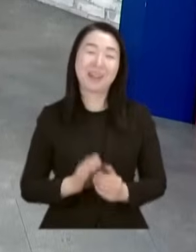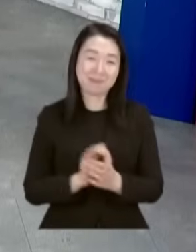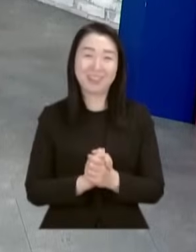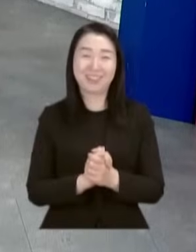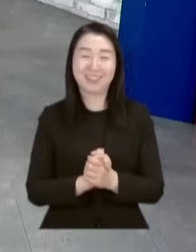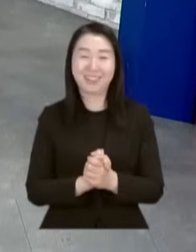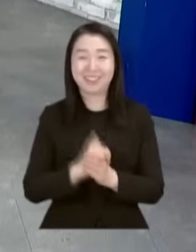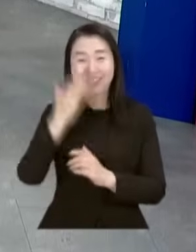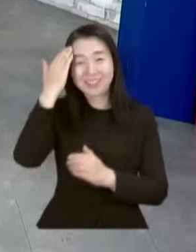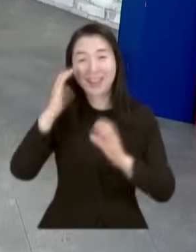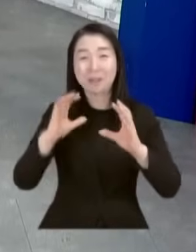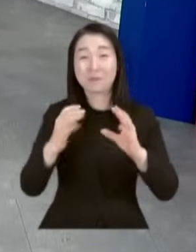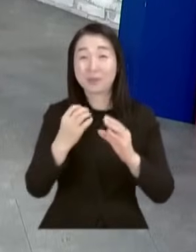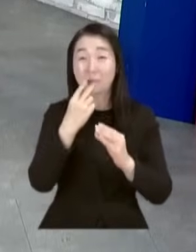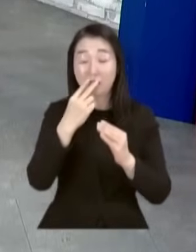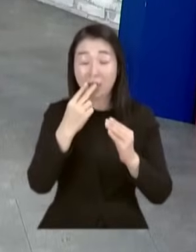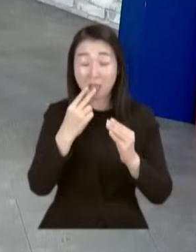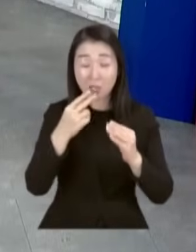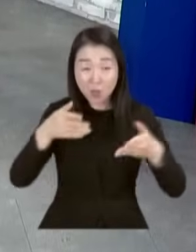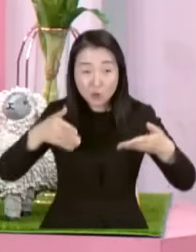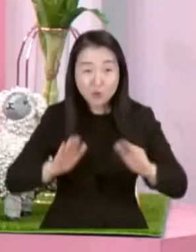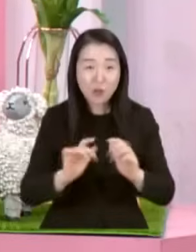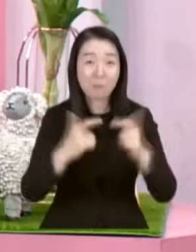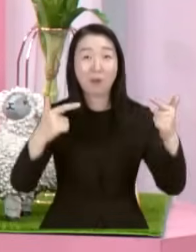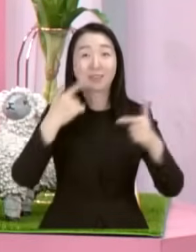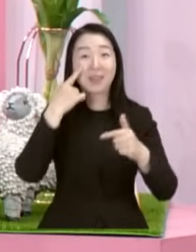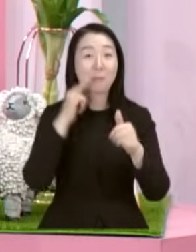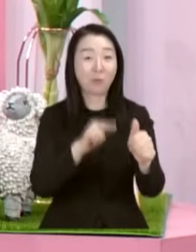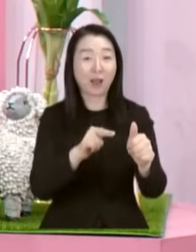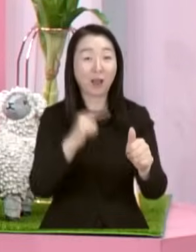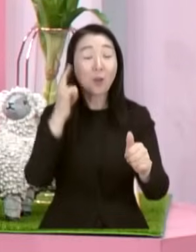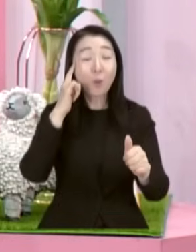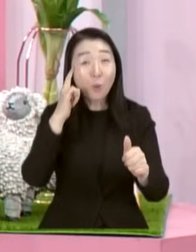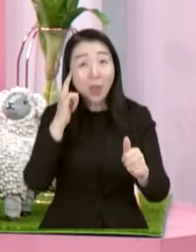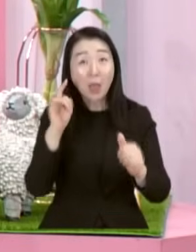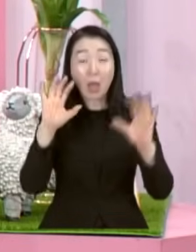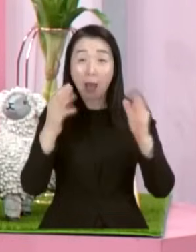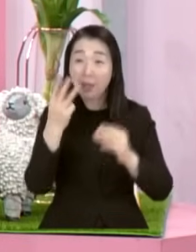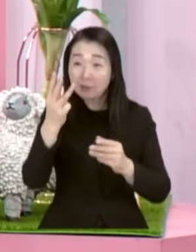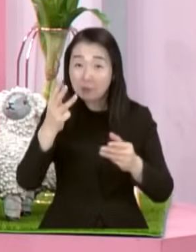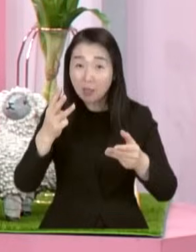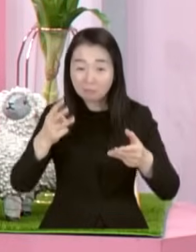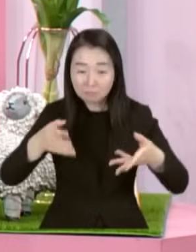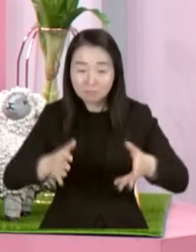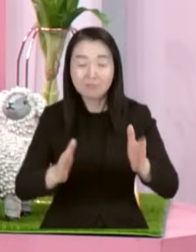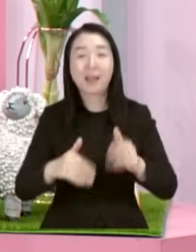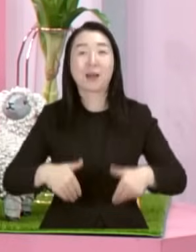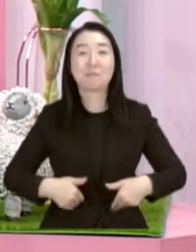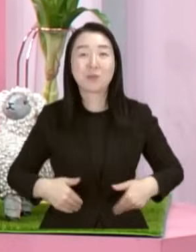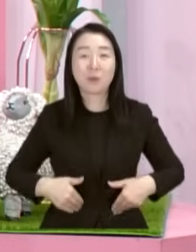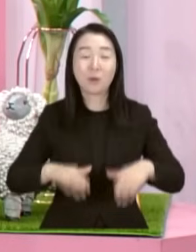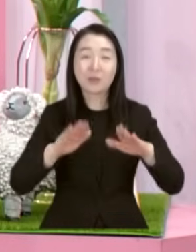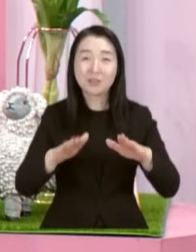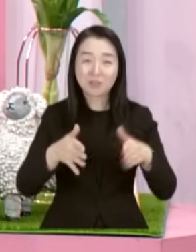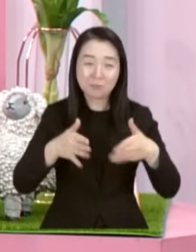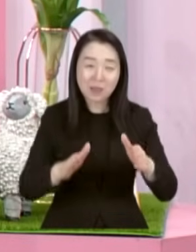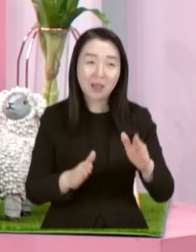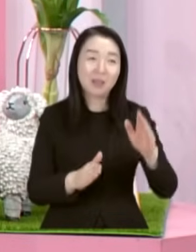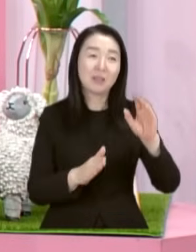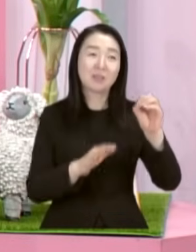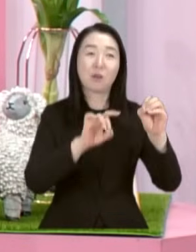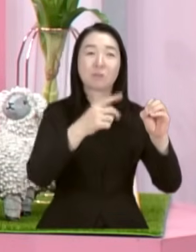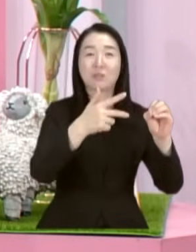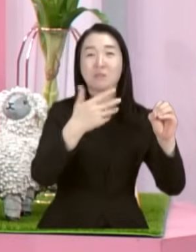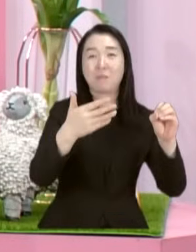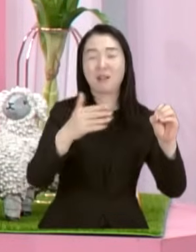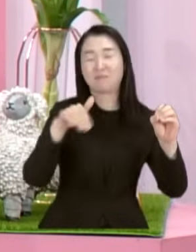아멘. 예. 대한민국 생육하고 번성하라. 네. 네. 최소한 3명 이상 낳기 운동. 지금 0.78에서 계속 또 떨어지고